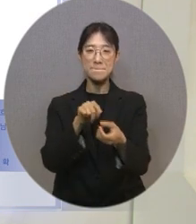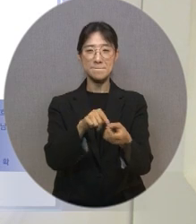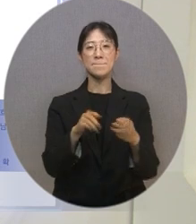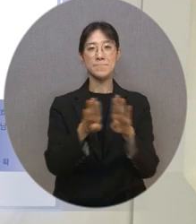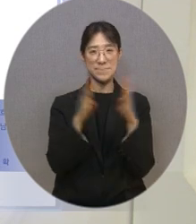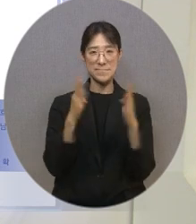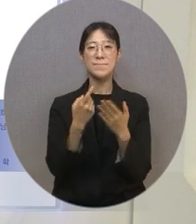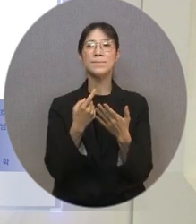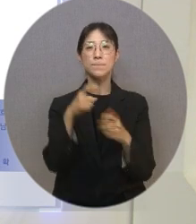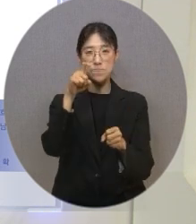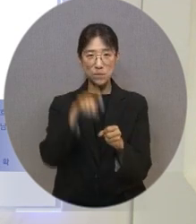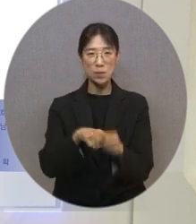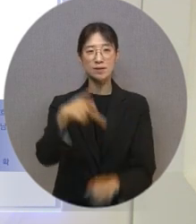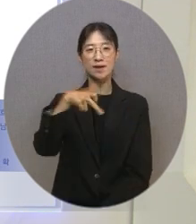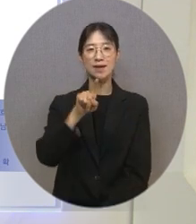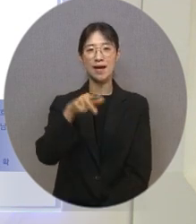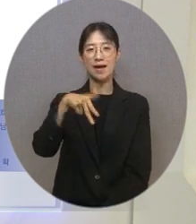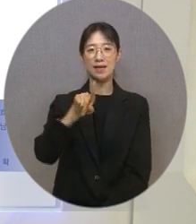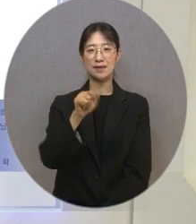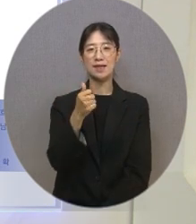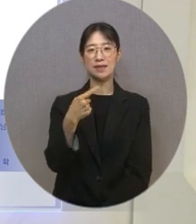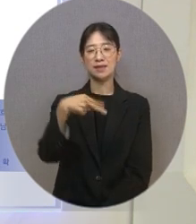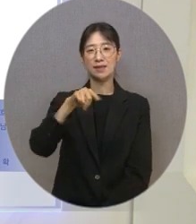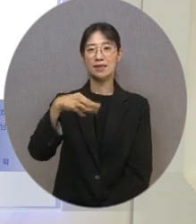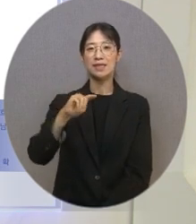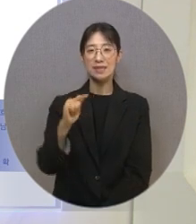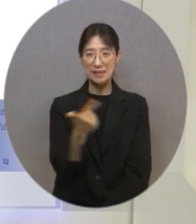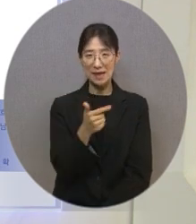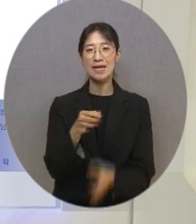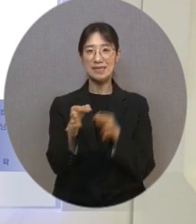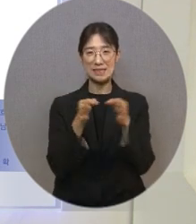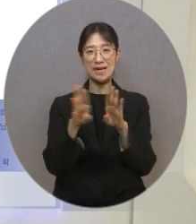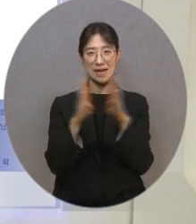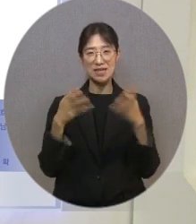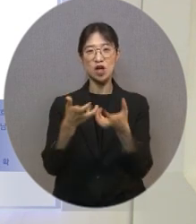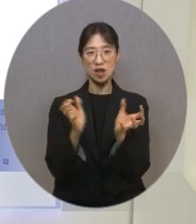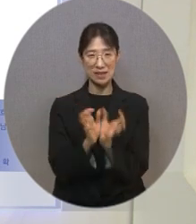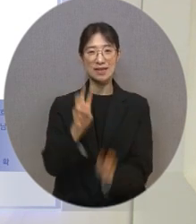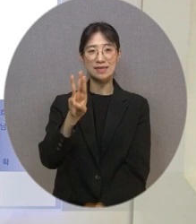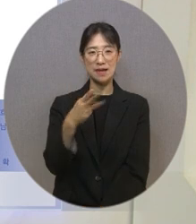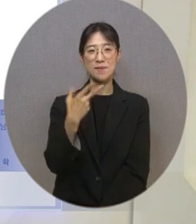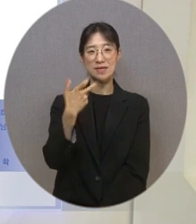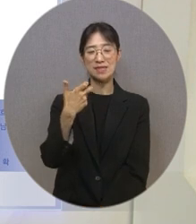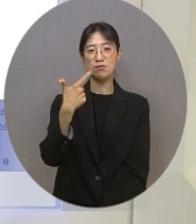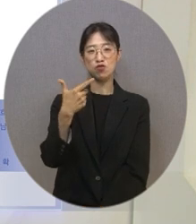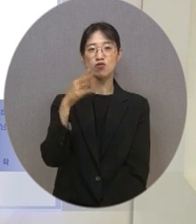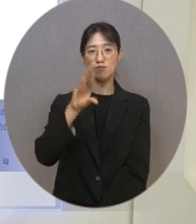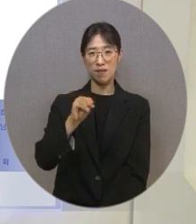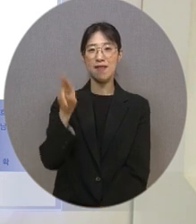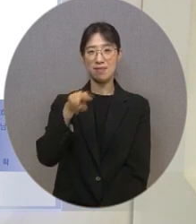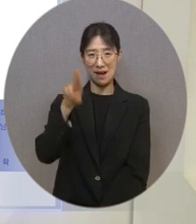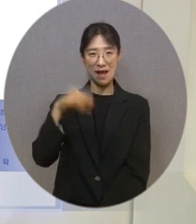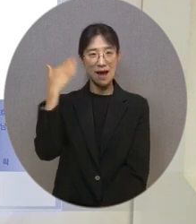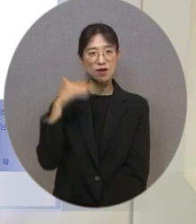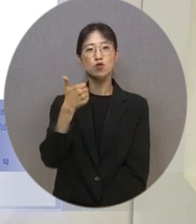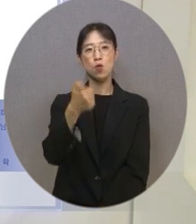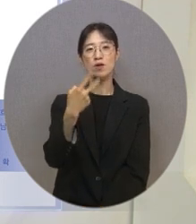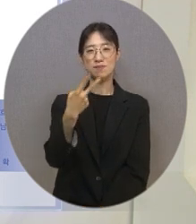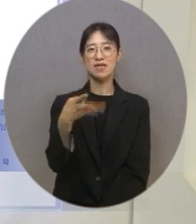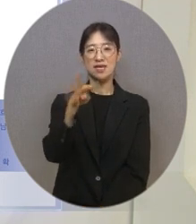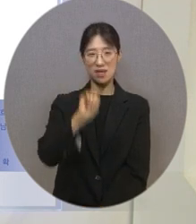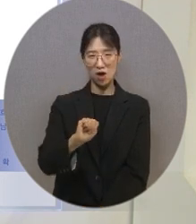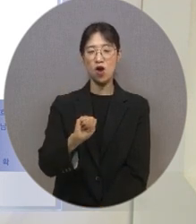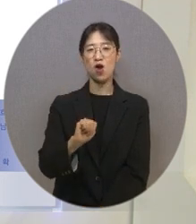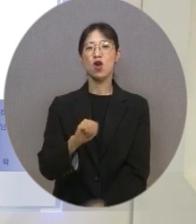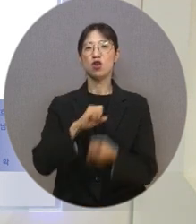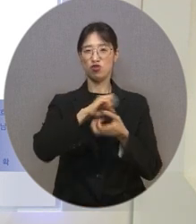파견한 카자스탄 시장 개척 단이 약 376만 달러 하나 52억 원의 수출 계약을